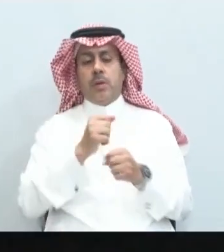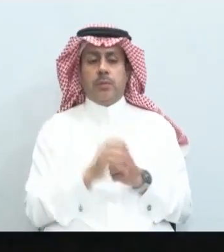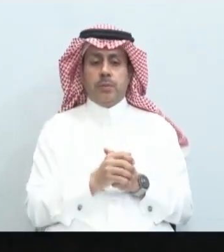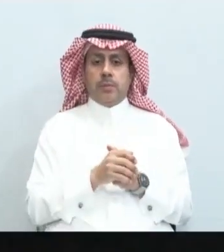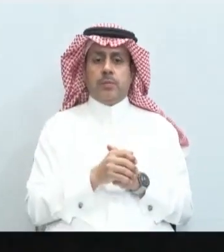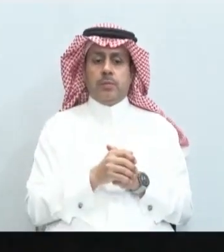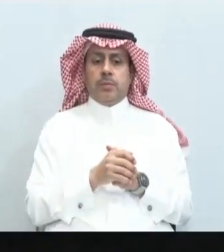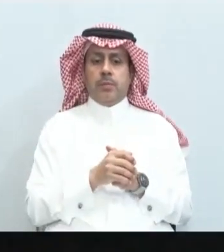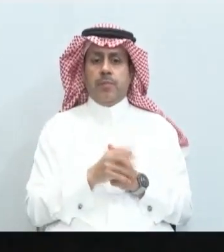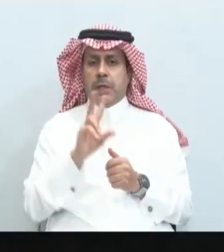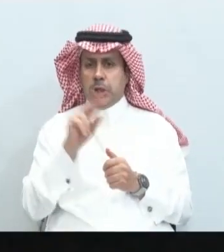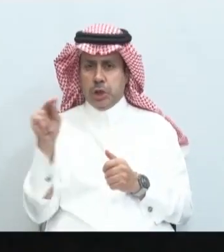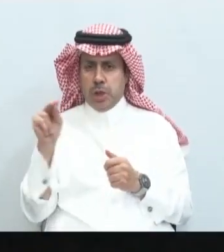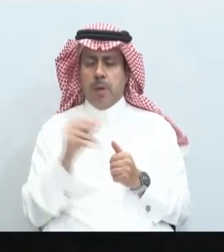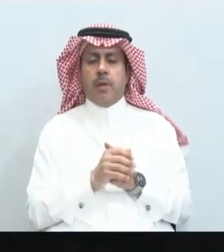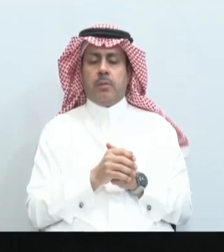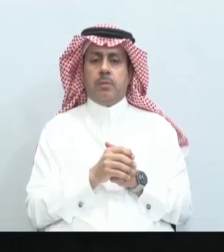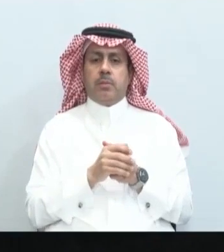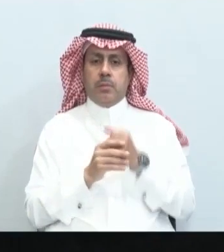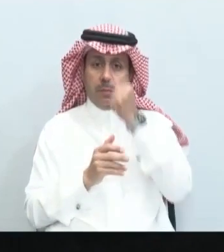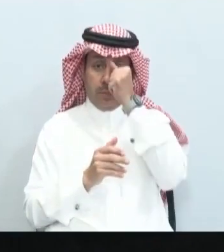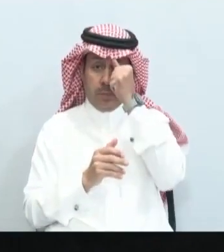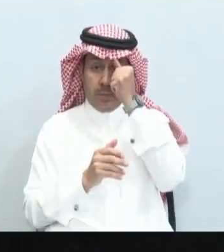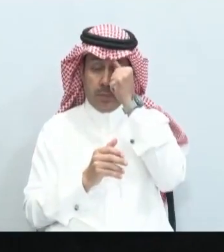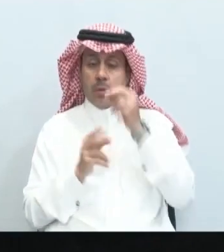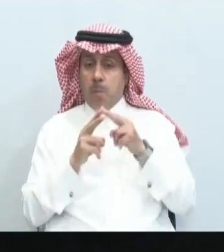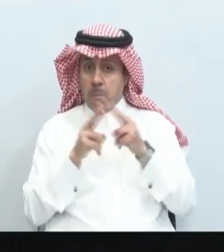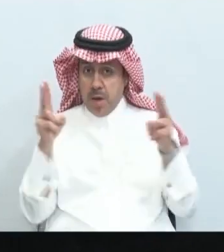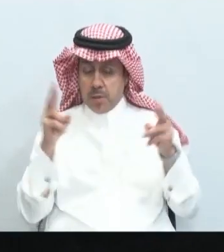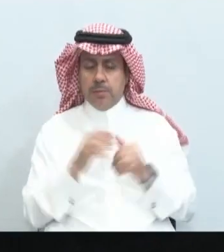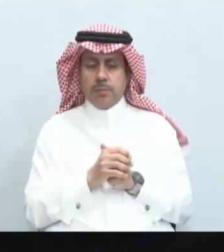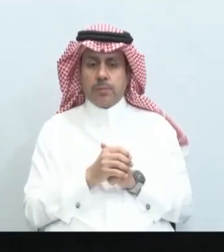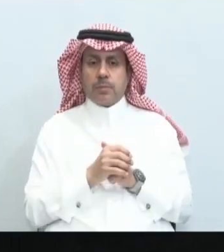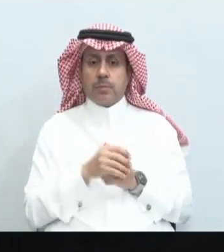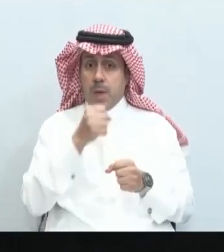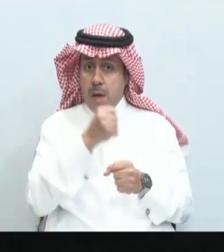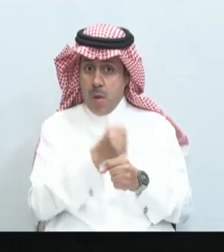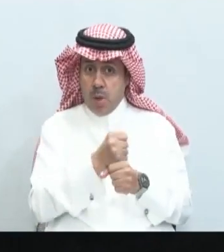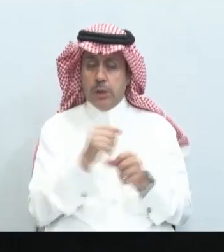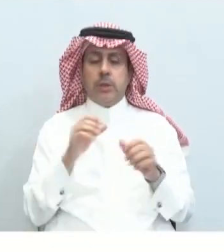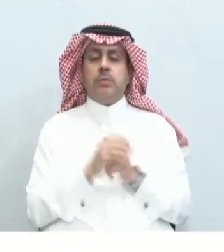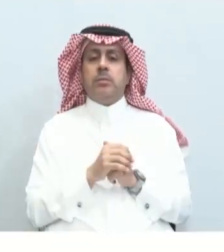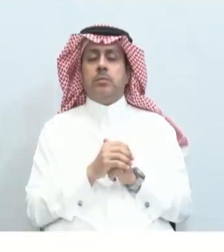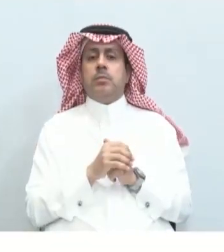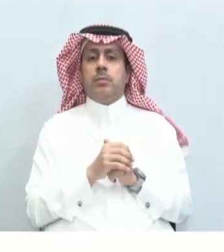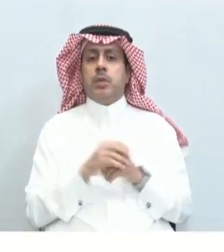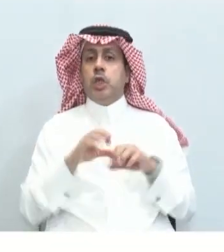قد تتشابه معها وذكرنا من ان القواعد الاجتماعيه